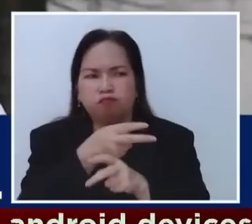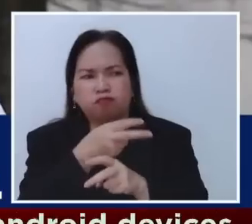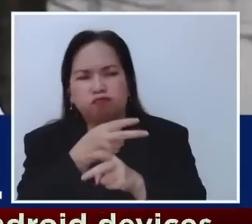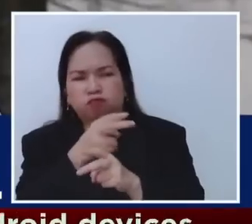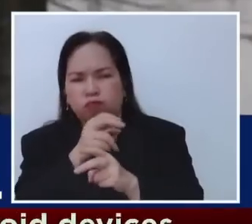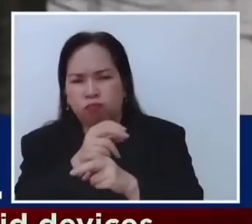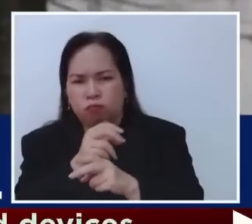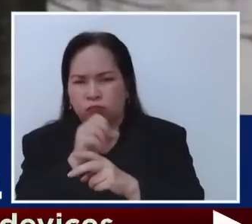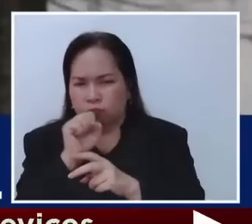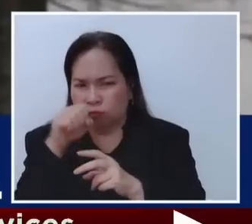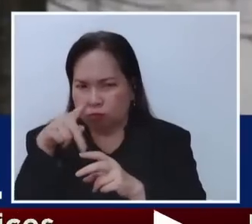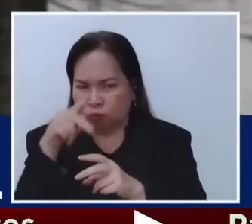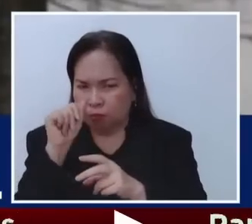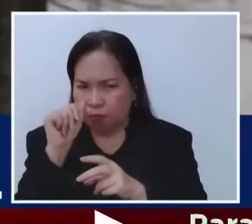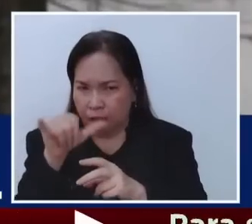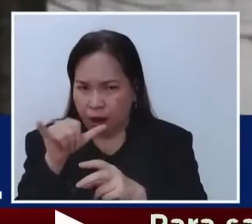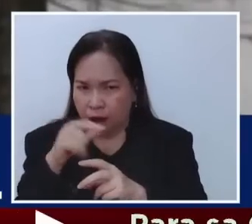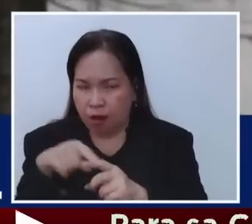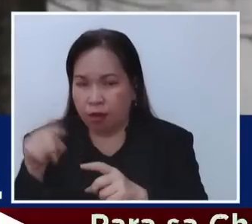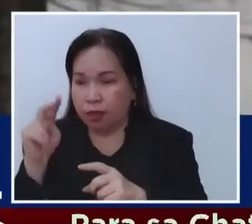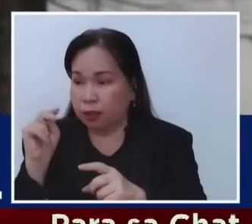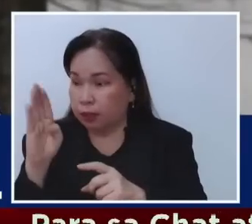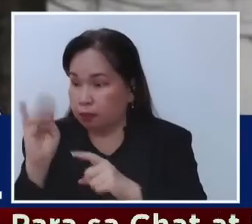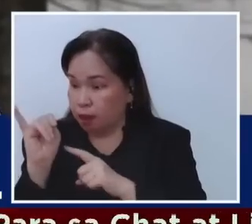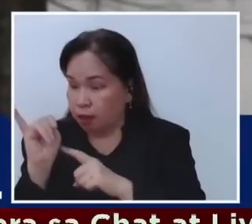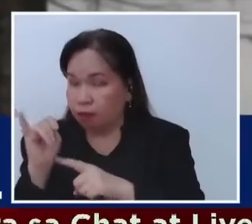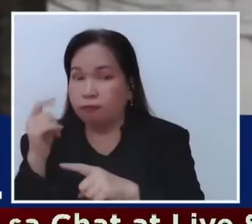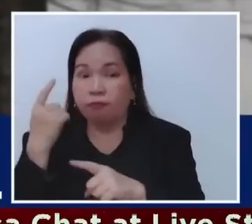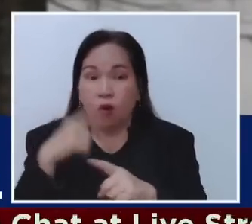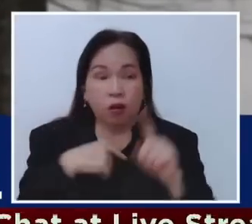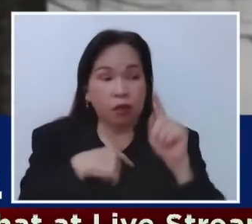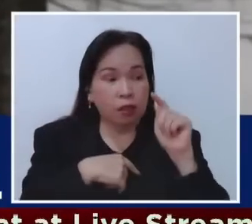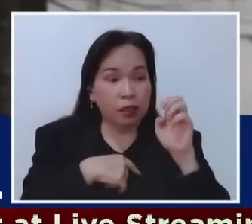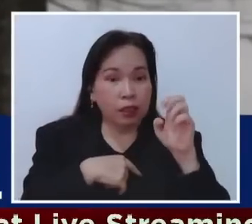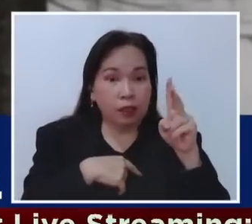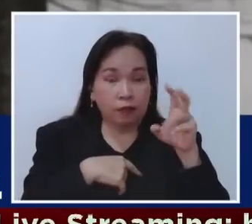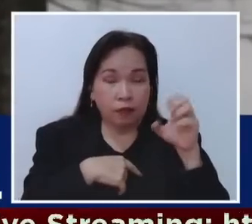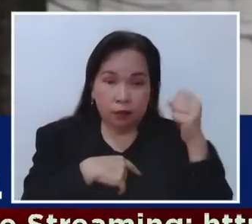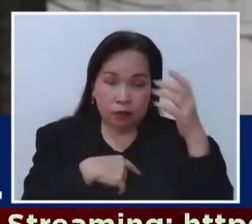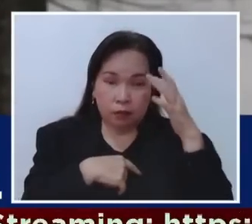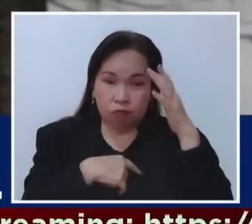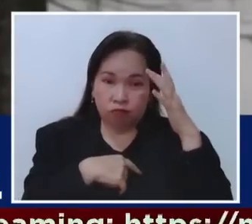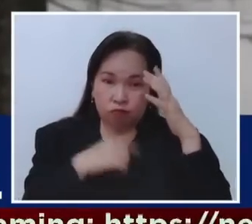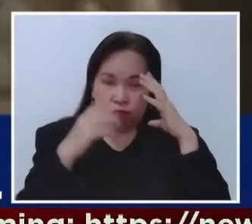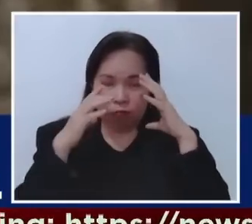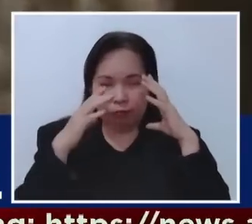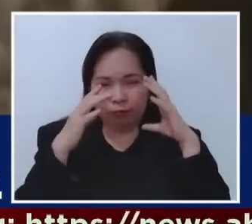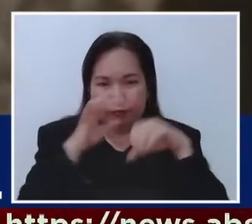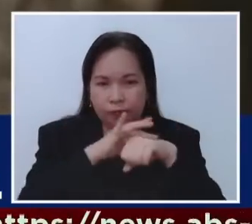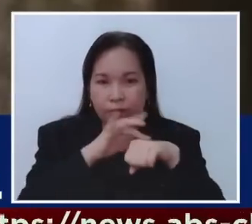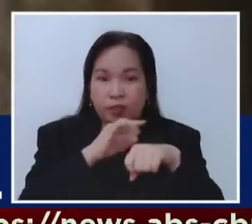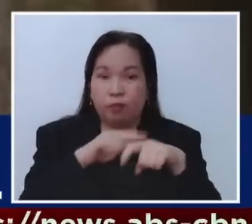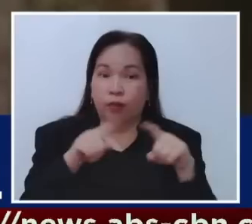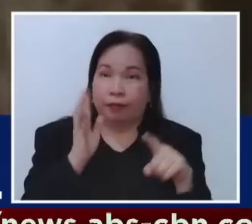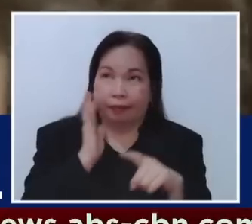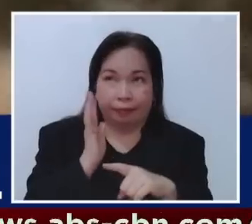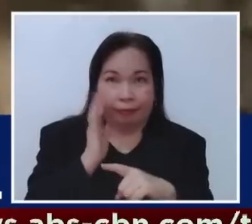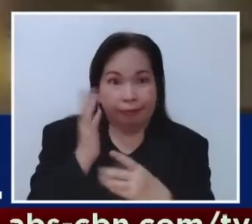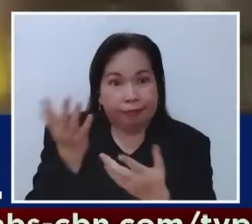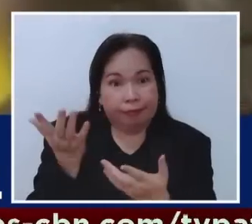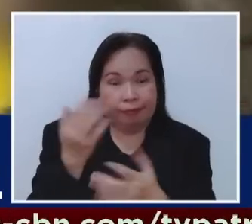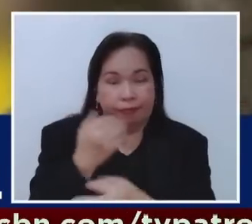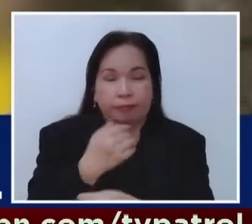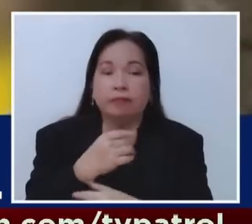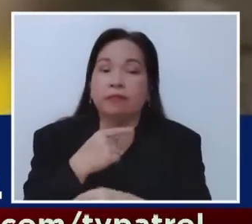ng NBI for Teves. Now he has an egg on his face. Napahiya siya. Bukod naman kay